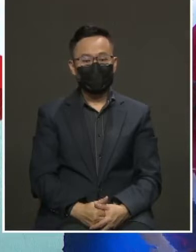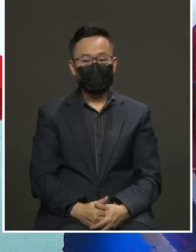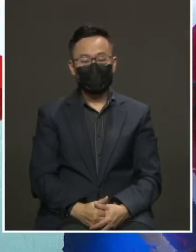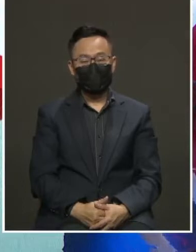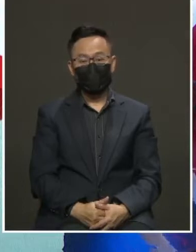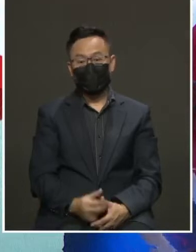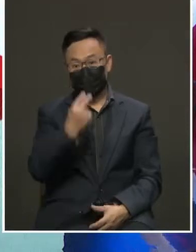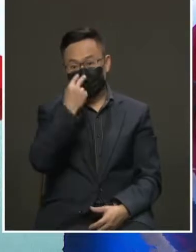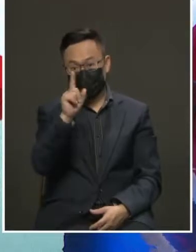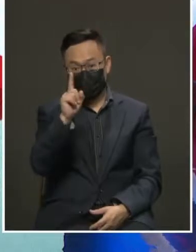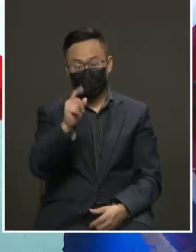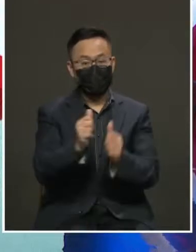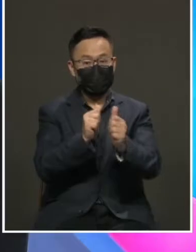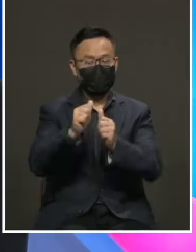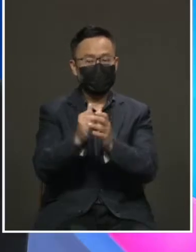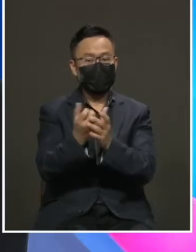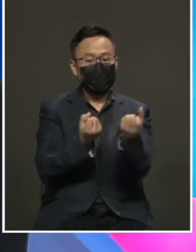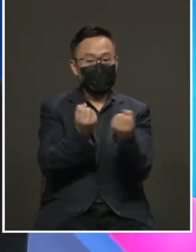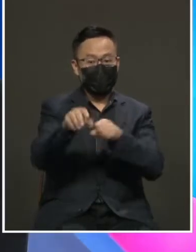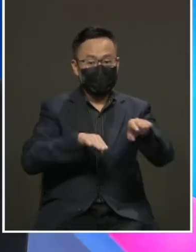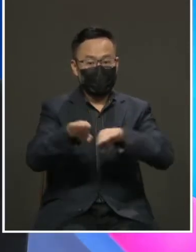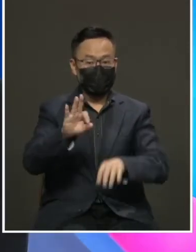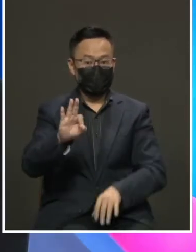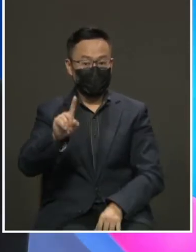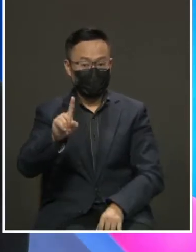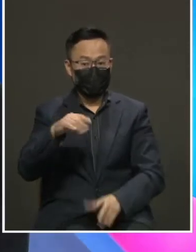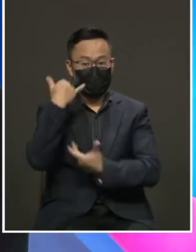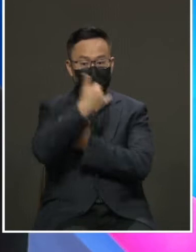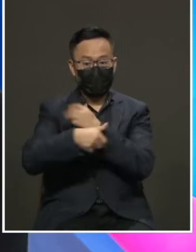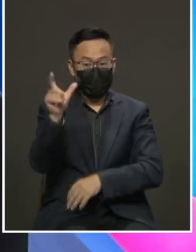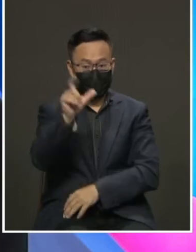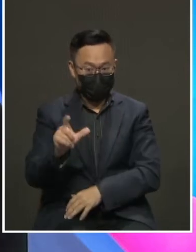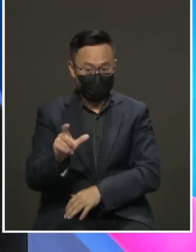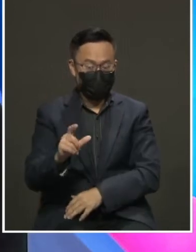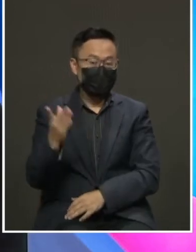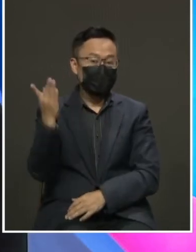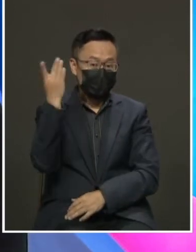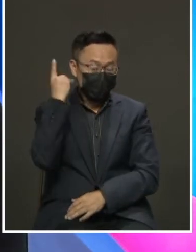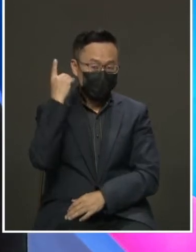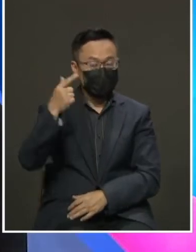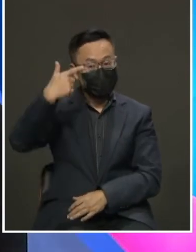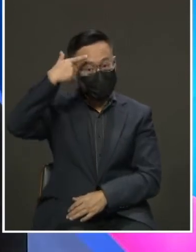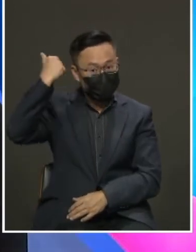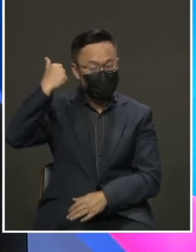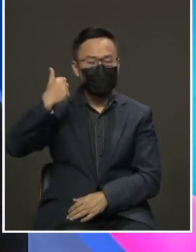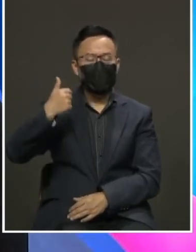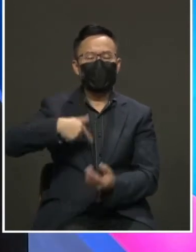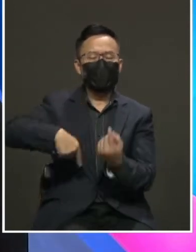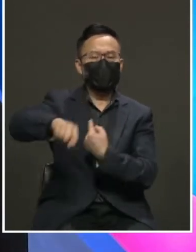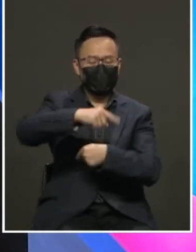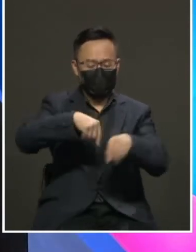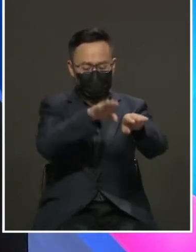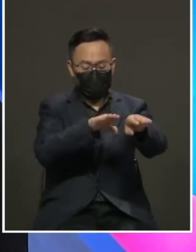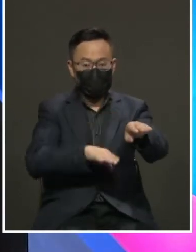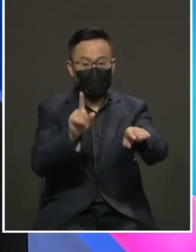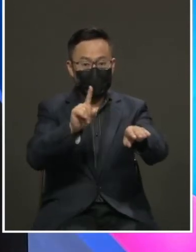ทีนี้ค่ะขยับมาที่การแข่งขัน F1 กันหน่อยค่ะในอิตาเลียนกลางปีนะคะล่าสุดค่ะเมื่อวานนี้เป็นรอบควอลิฟายค่ะแล้วก็ผู้ที่สาม